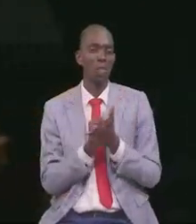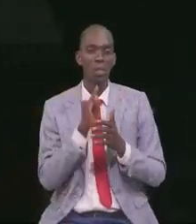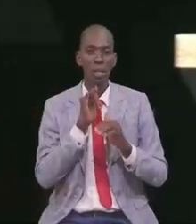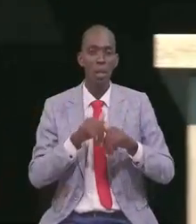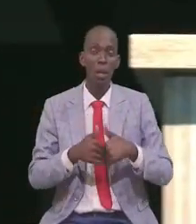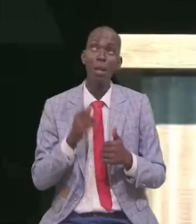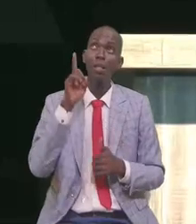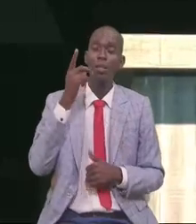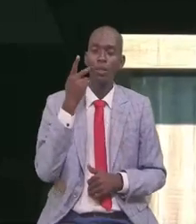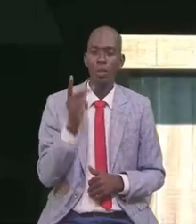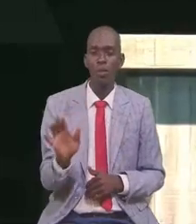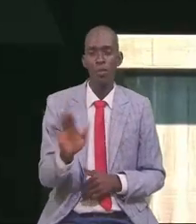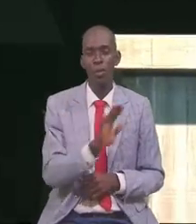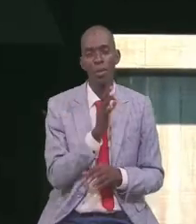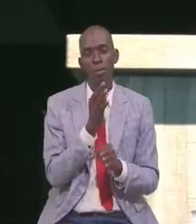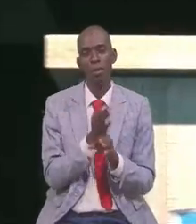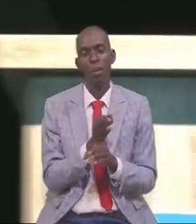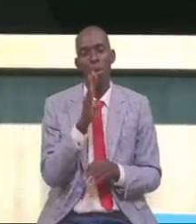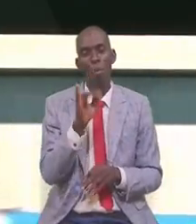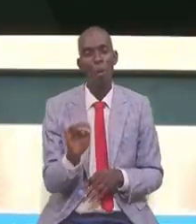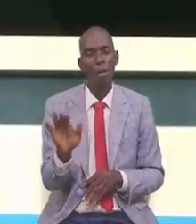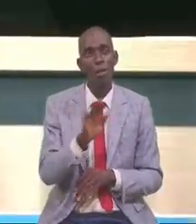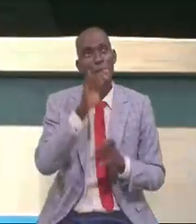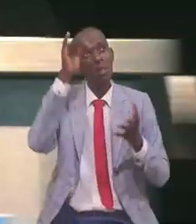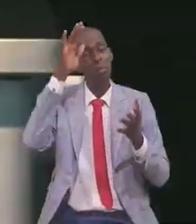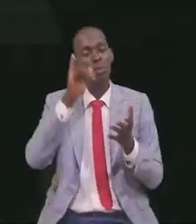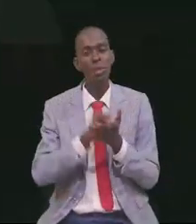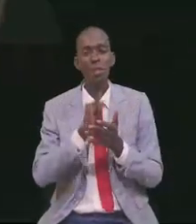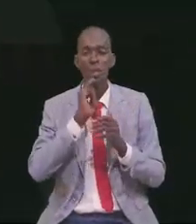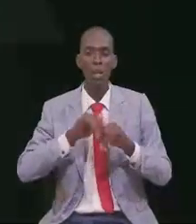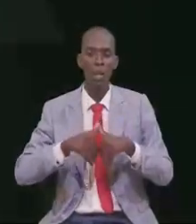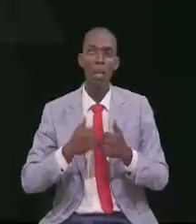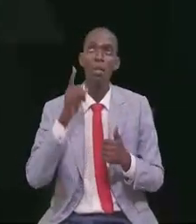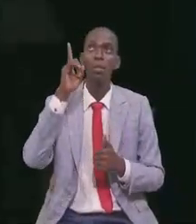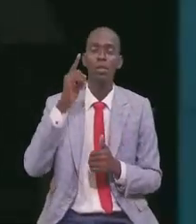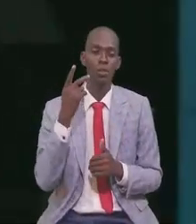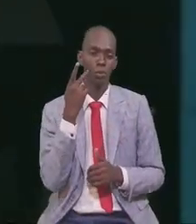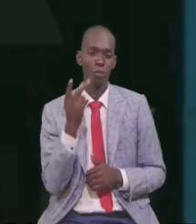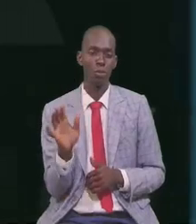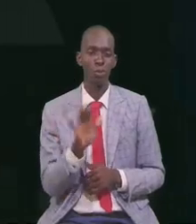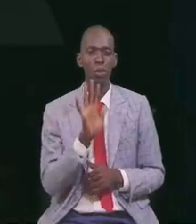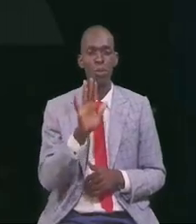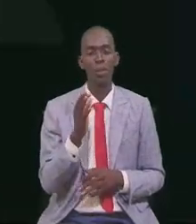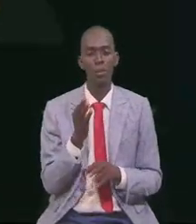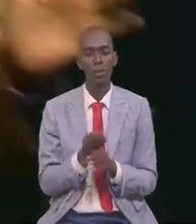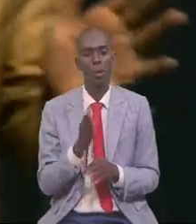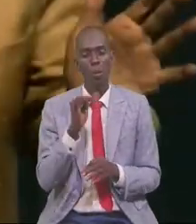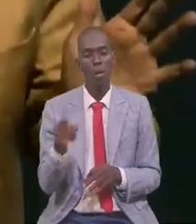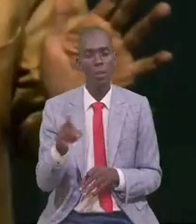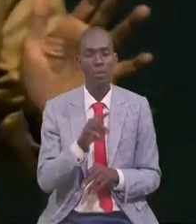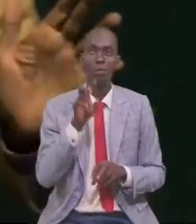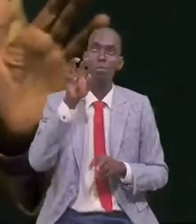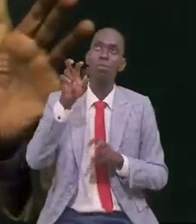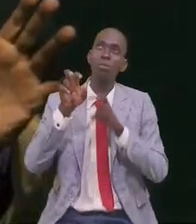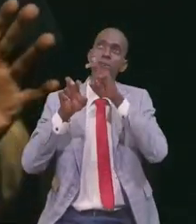Par leur attente, c'est comme ça qu'il a vu leur foi. Par le fait qu'ils ont gravi, ils